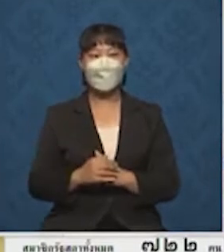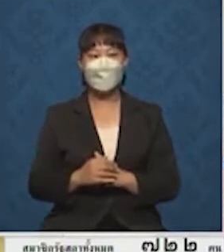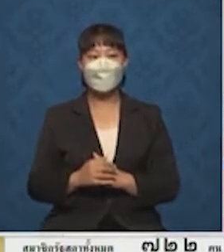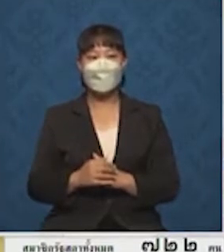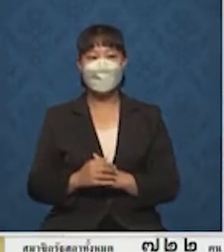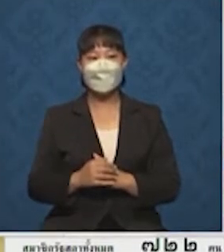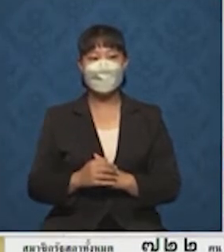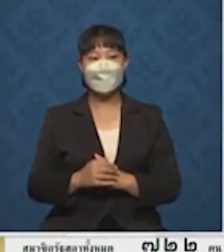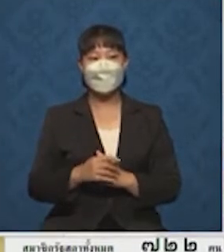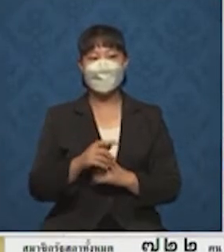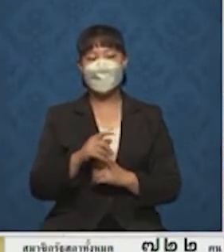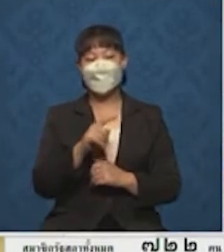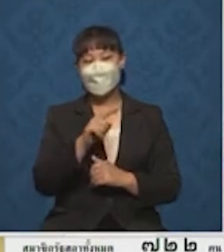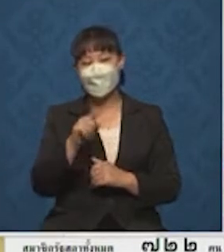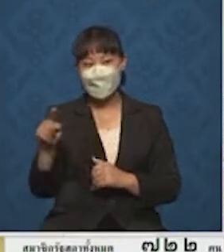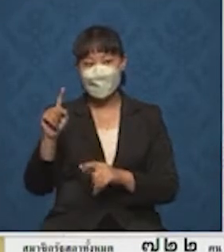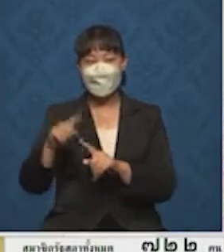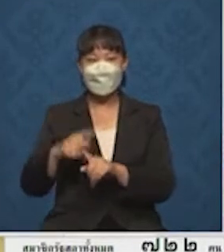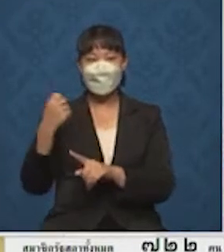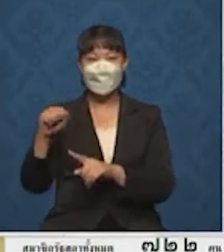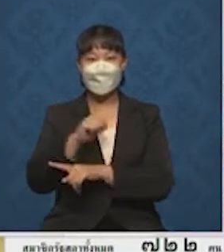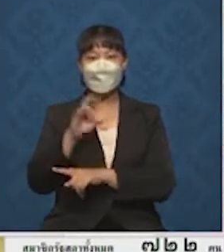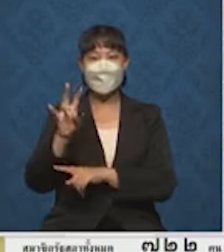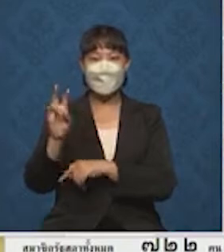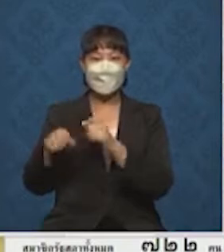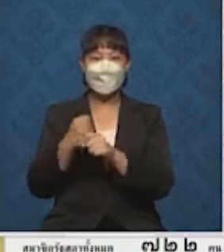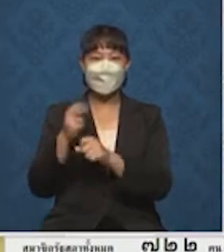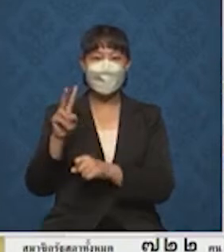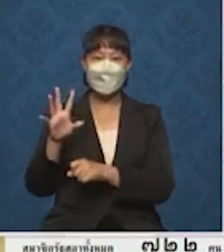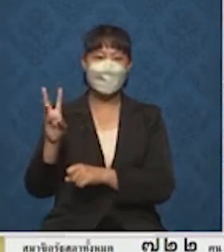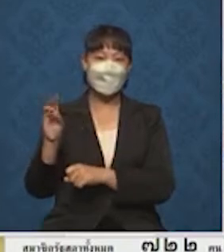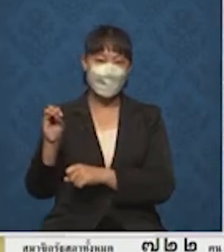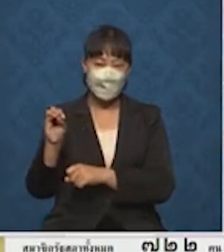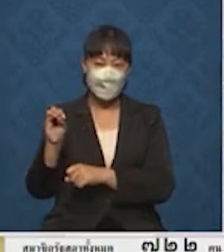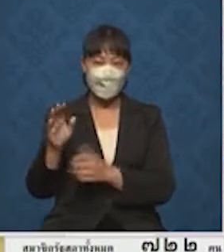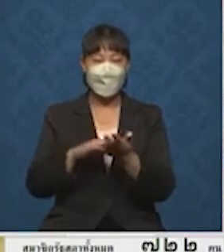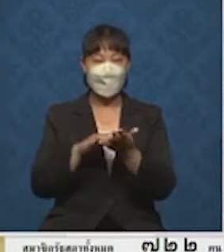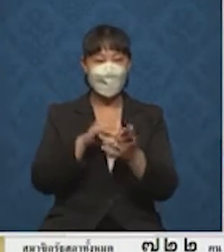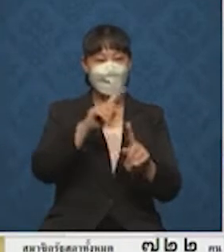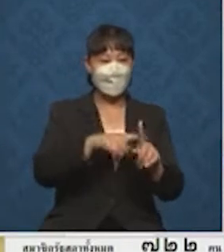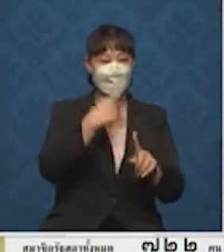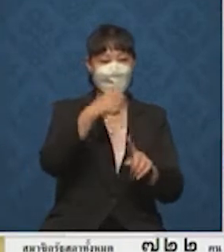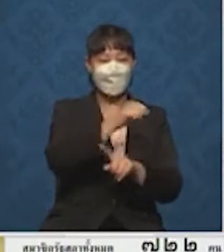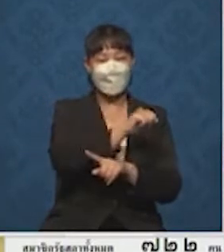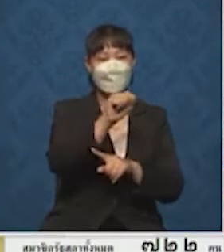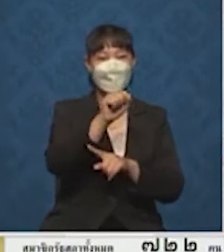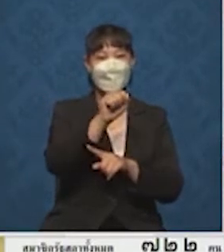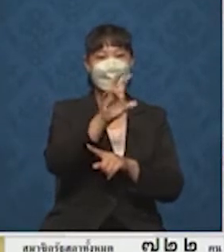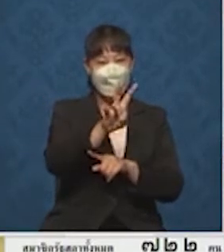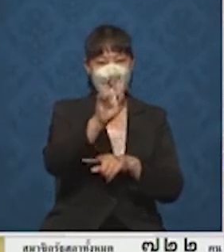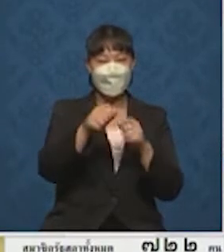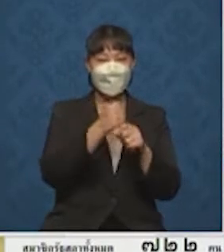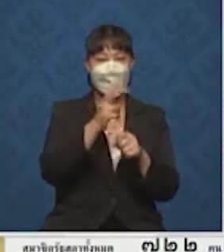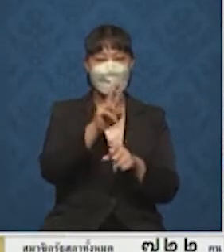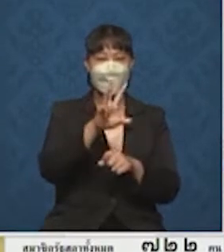นที่ 7 ตุลอาคม 2560ถัดจากนั้นไปถงวนที่ 22 ทันวาคม